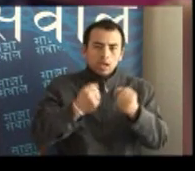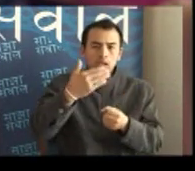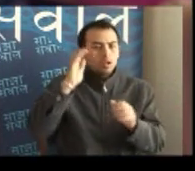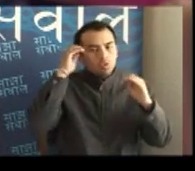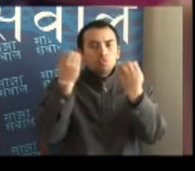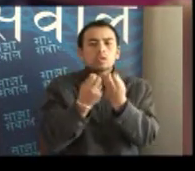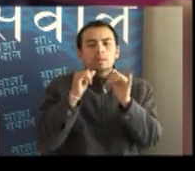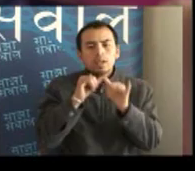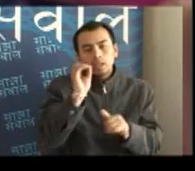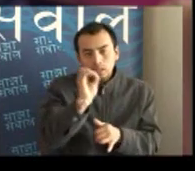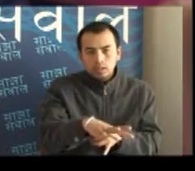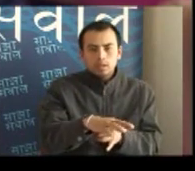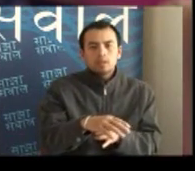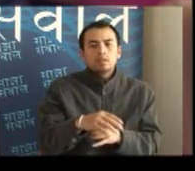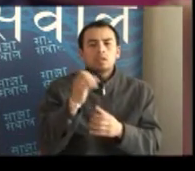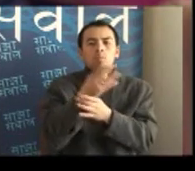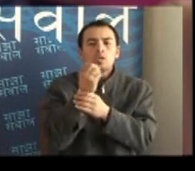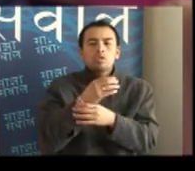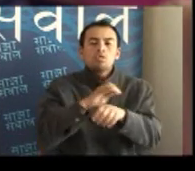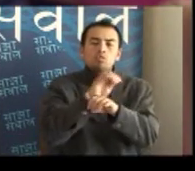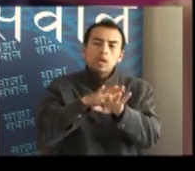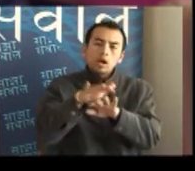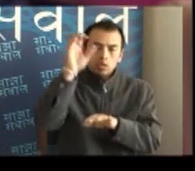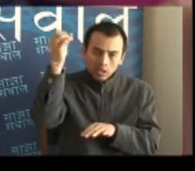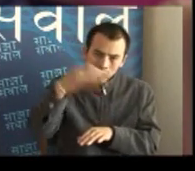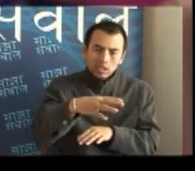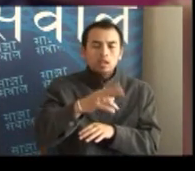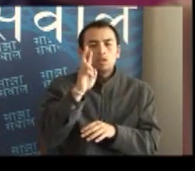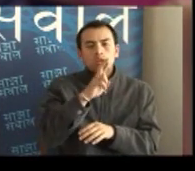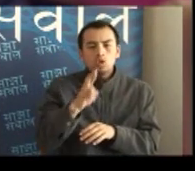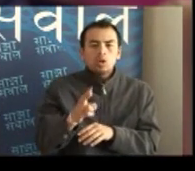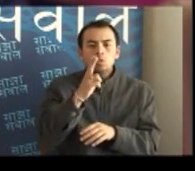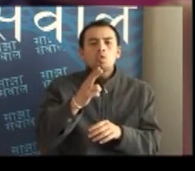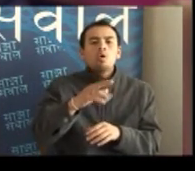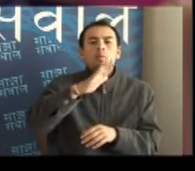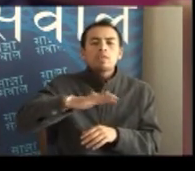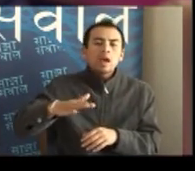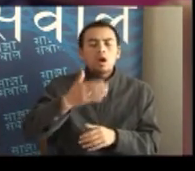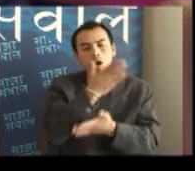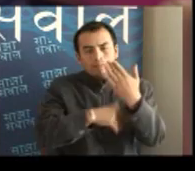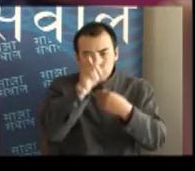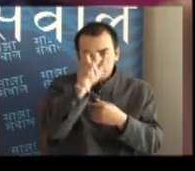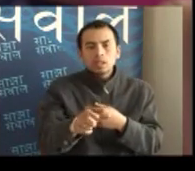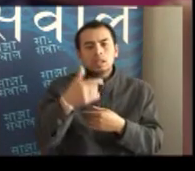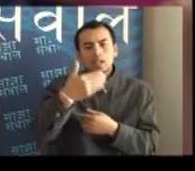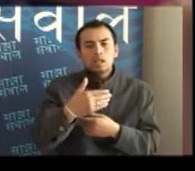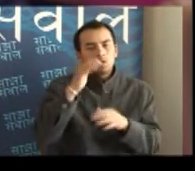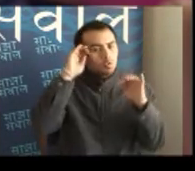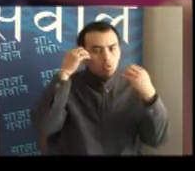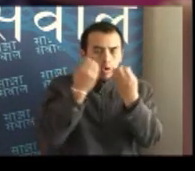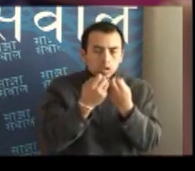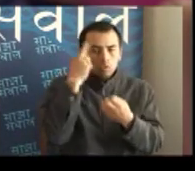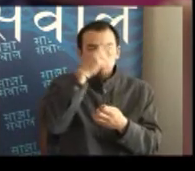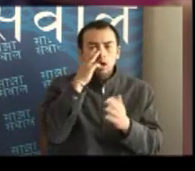गाडीलाई सेफ राख्ने, अनि इमर्जेन्सी सर्भिसहरू आउने र त्यो बच्चा अथवा त्यो अपाङ्ग व्यक्तिलाई